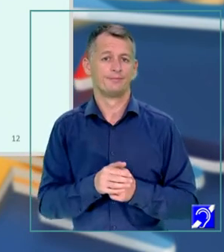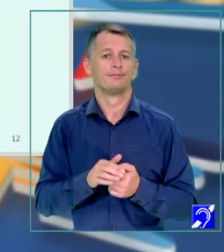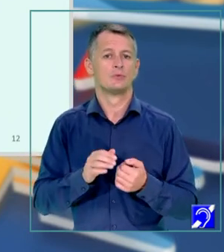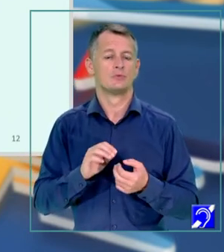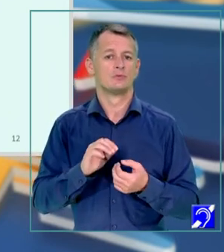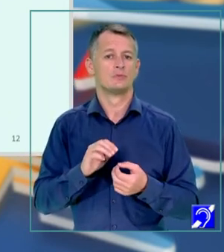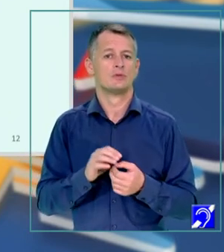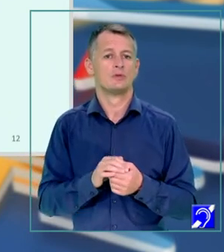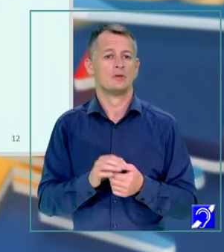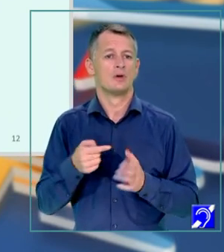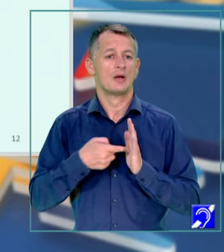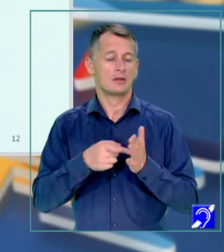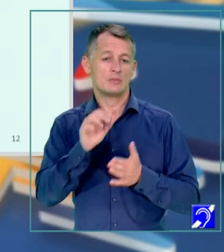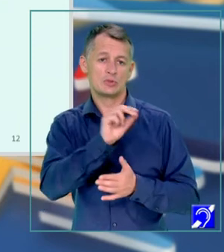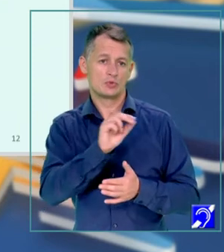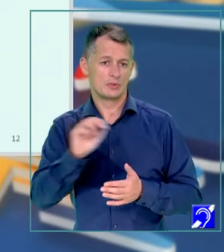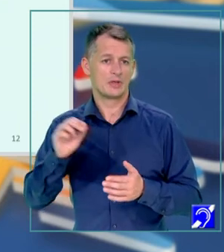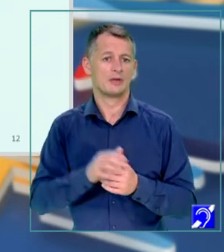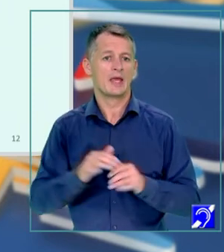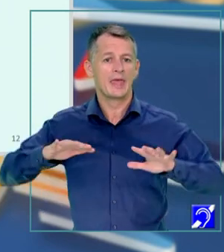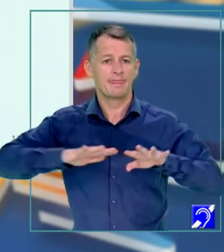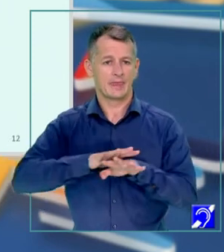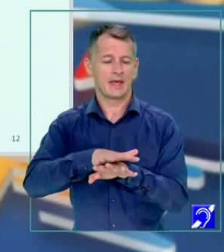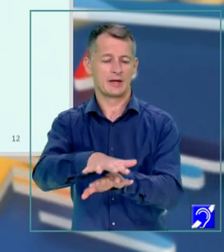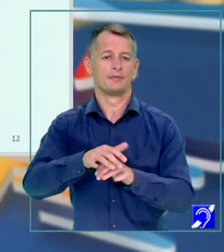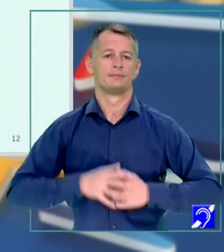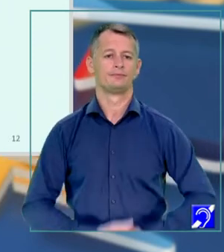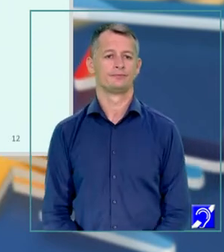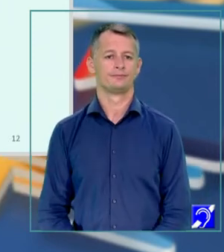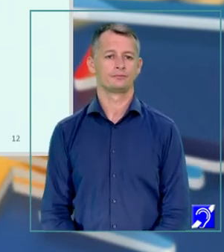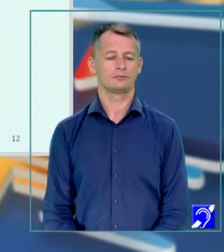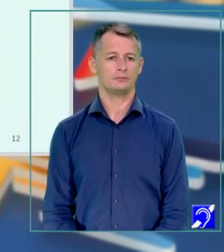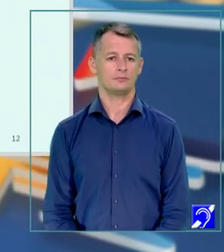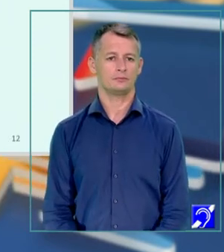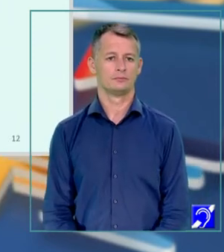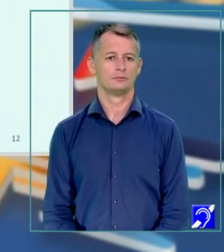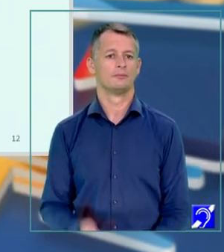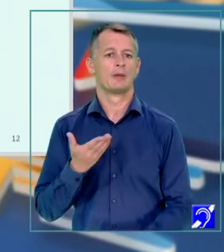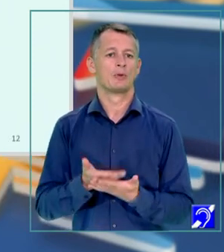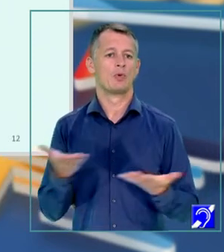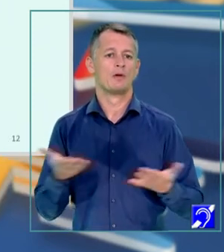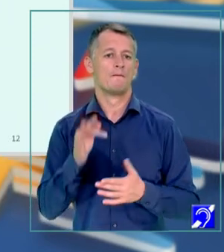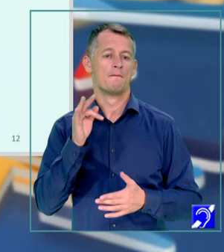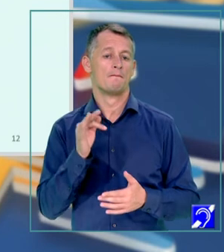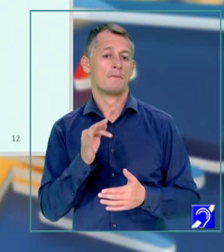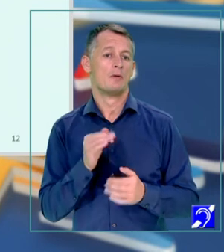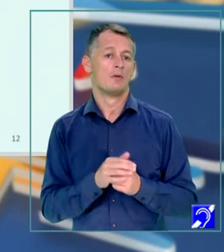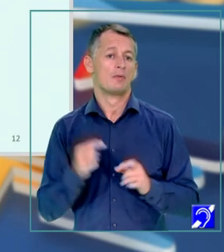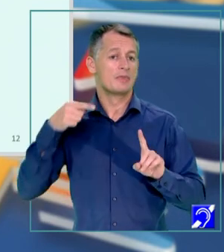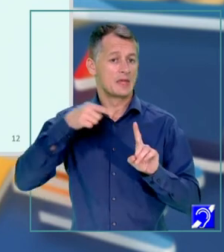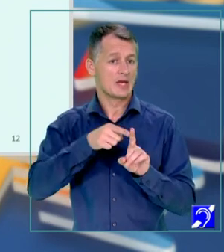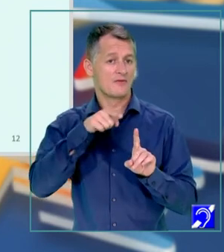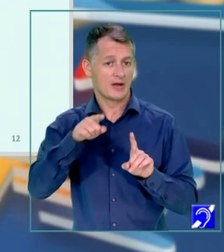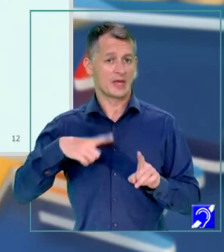subliniem definiția o funcție pentru care derivata este egală